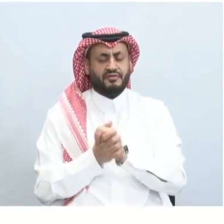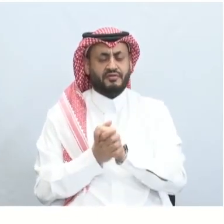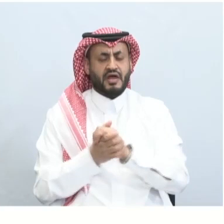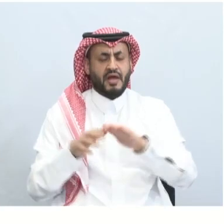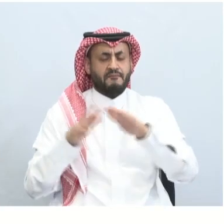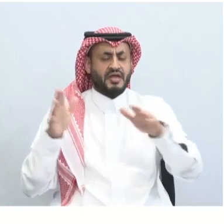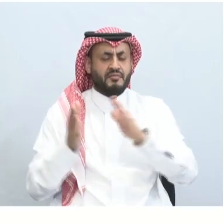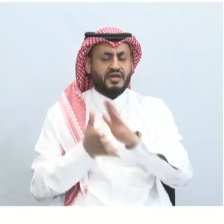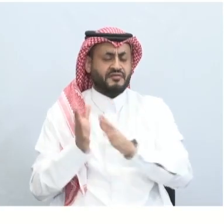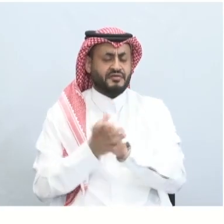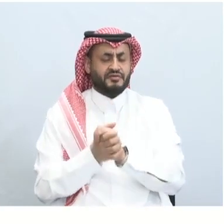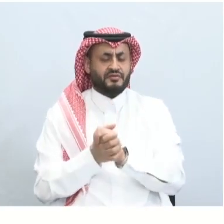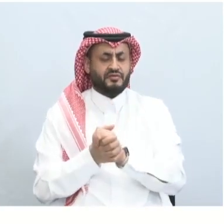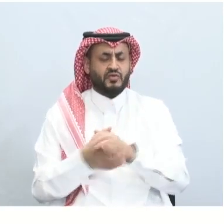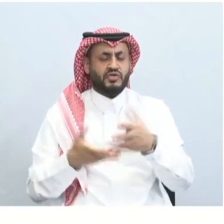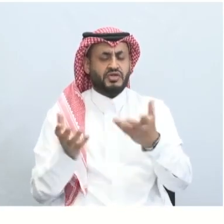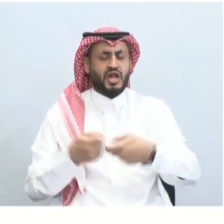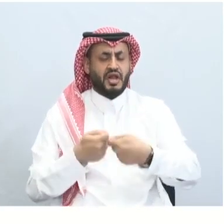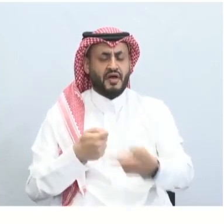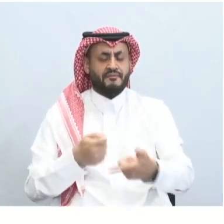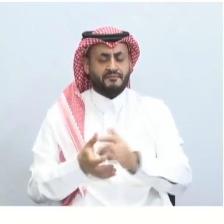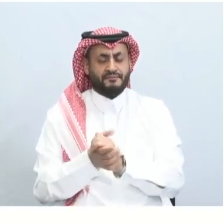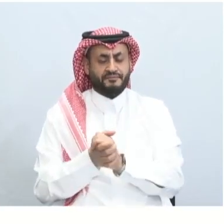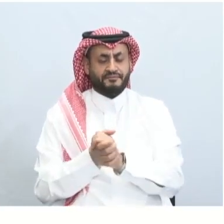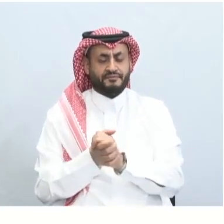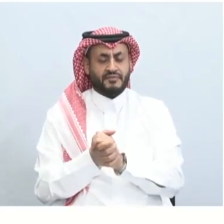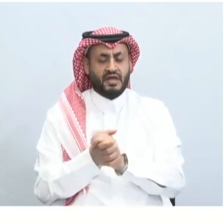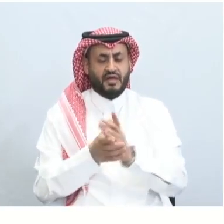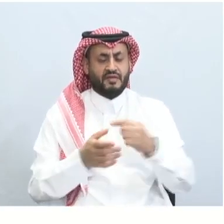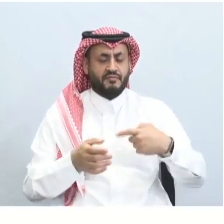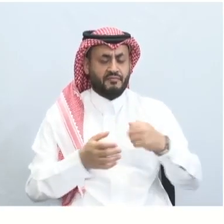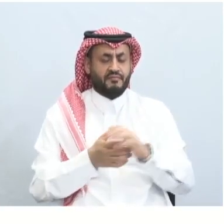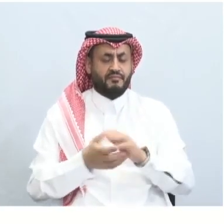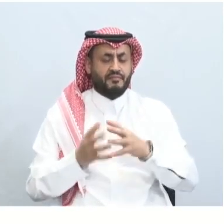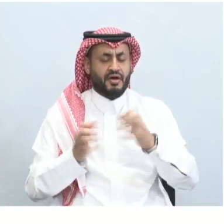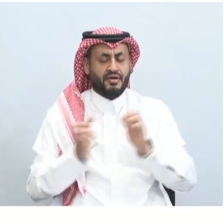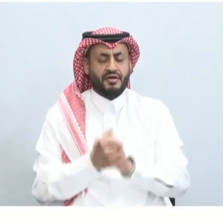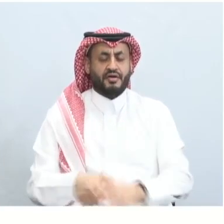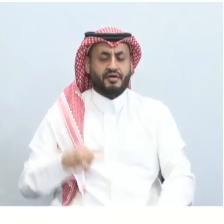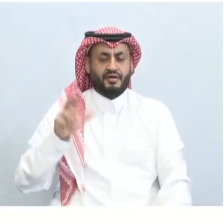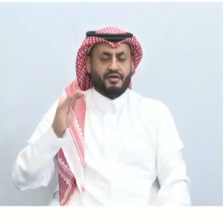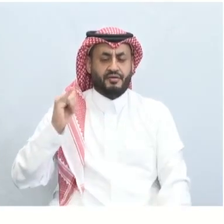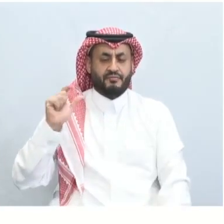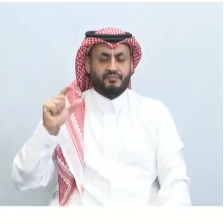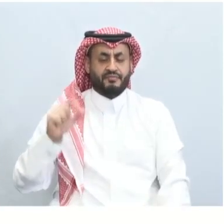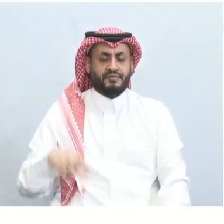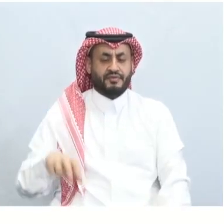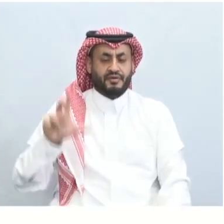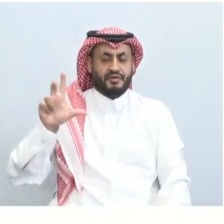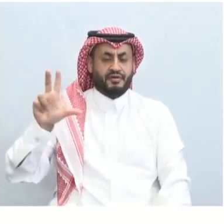الصفات وجزيل الانعام الثناء على الله بما له من كمال الصفات وجزيل